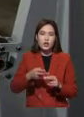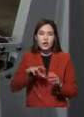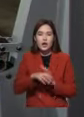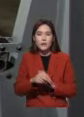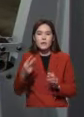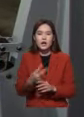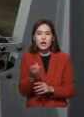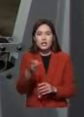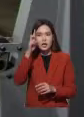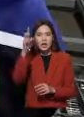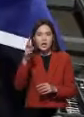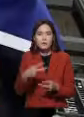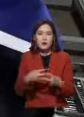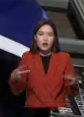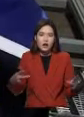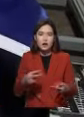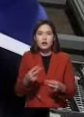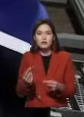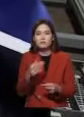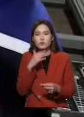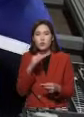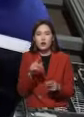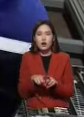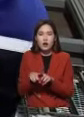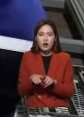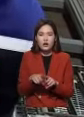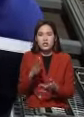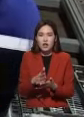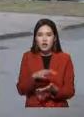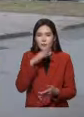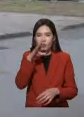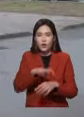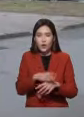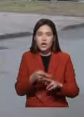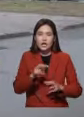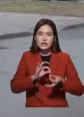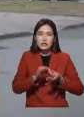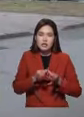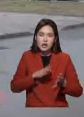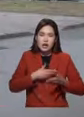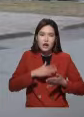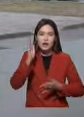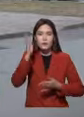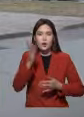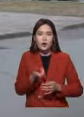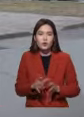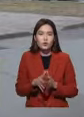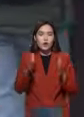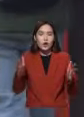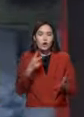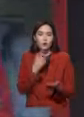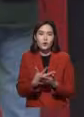үшін ортақ мүдденің көп екенін байқатады. Сондықтан да тараптардың тығыз қарым-қатынасы ел болашағы үшін үлкен серпін